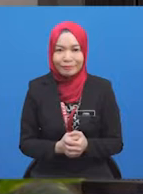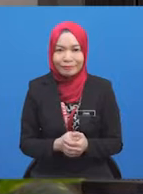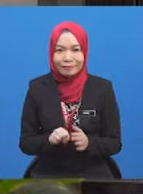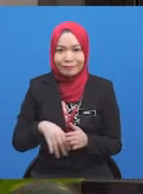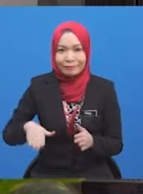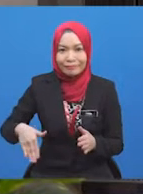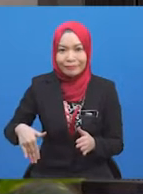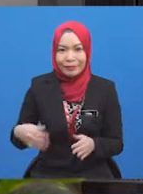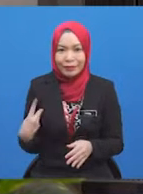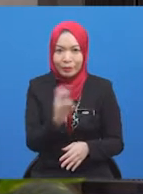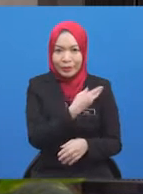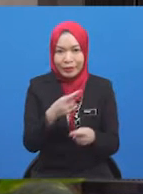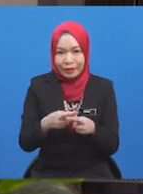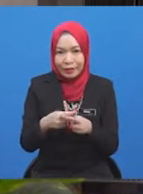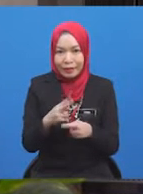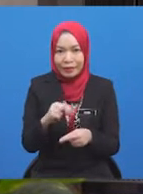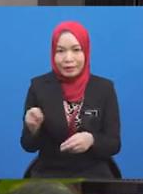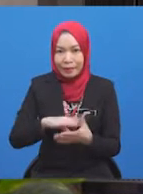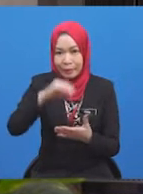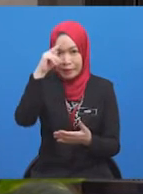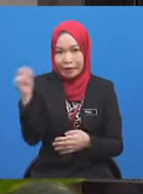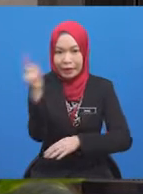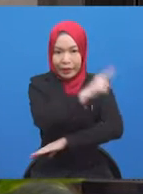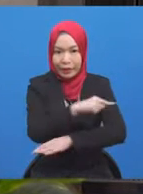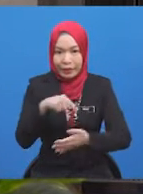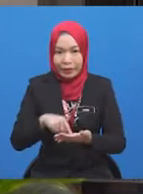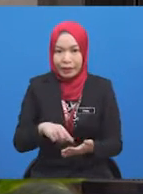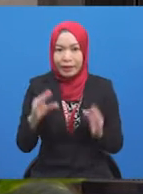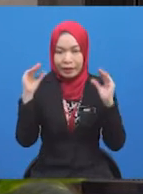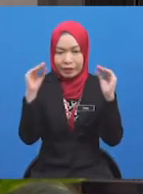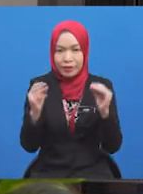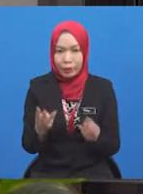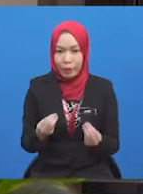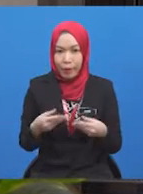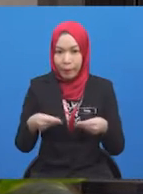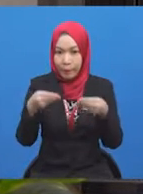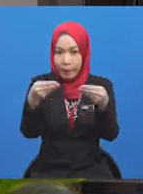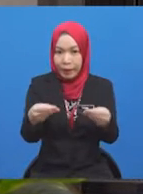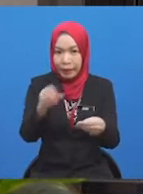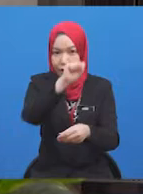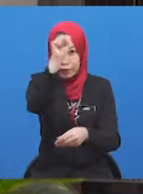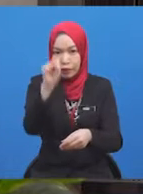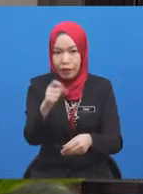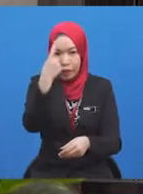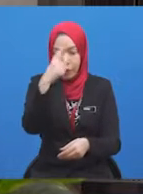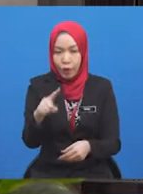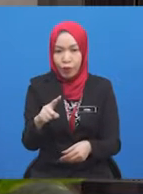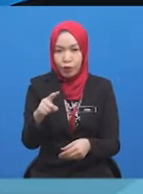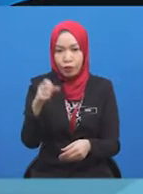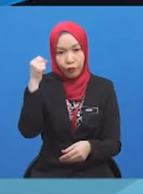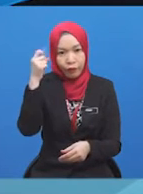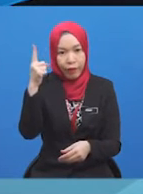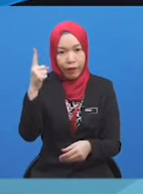rumuskan pembelajaran kita pada hari ini, cikgu ingin memberi beberapa soalan untuk menguji kefahaman